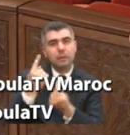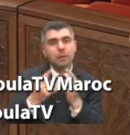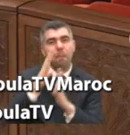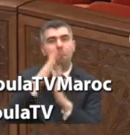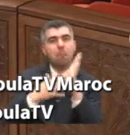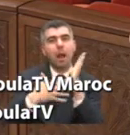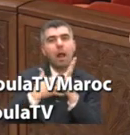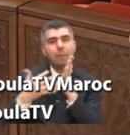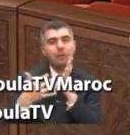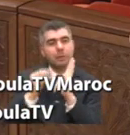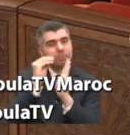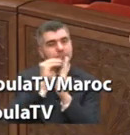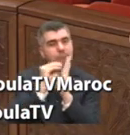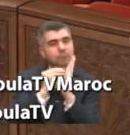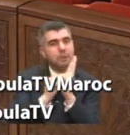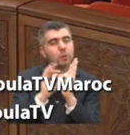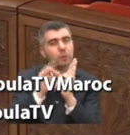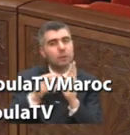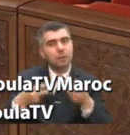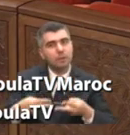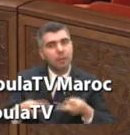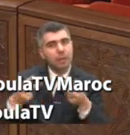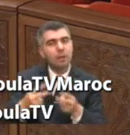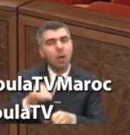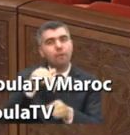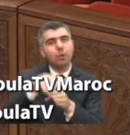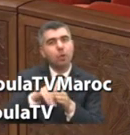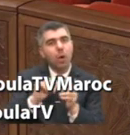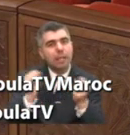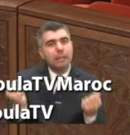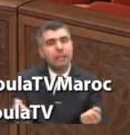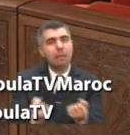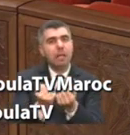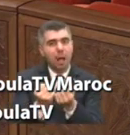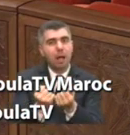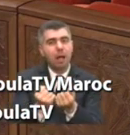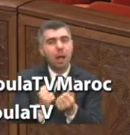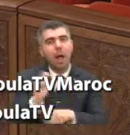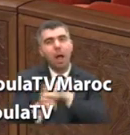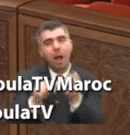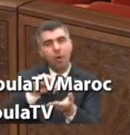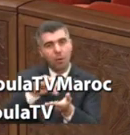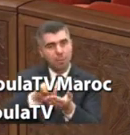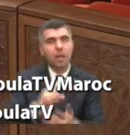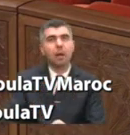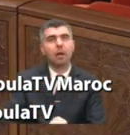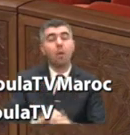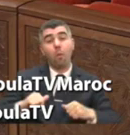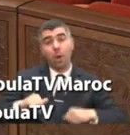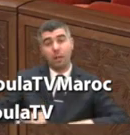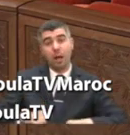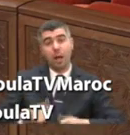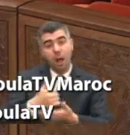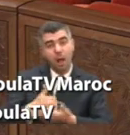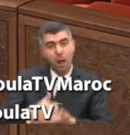تقليص الفوارق المجاليه والاجتماعيه، يعني صندوق التنميه القرويه. فبالتالي هذا الوزارة الصحة كتساهم 150 مليون ديال